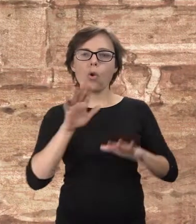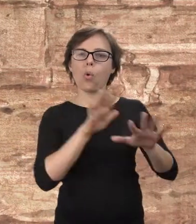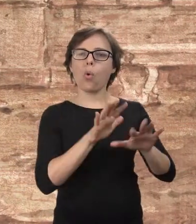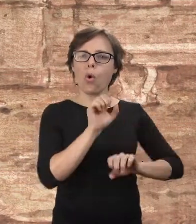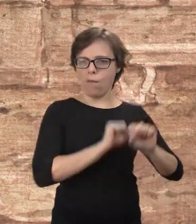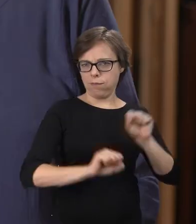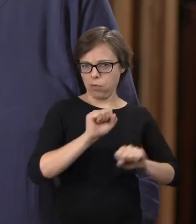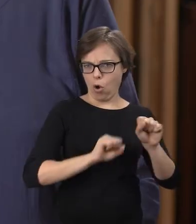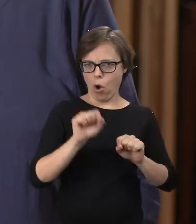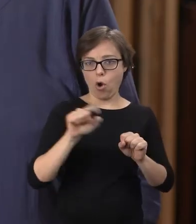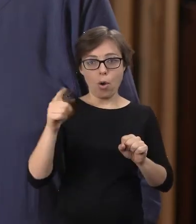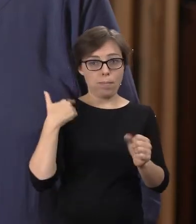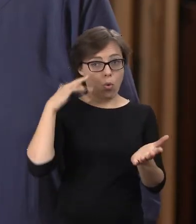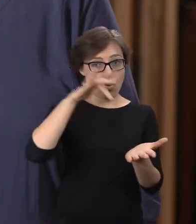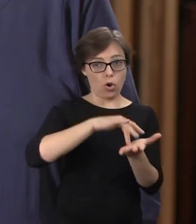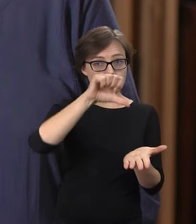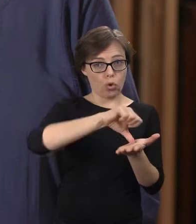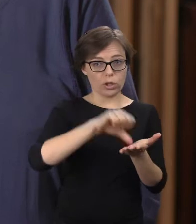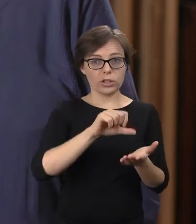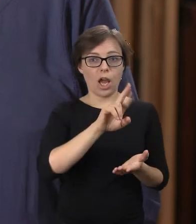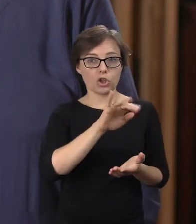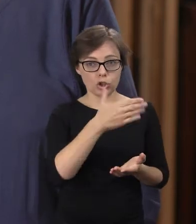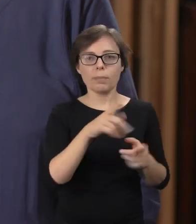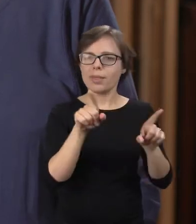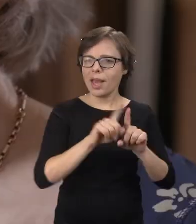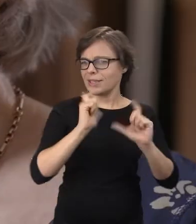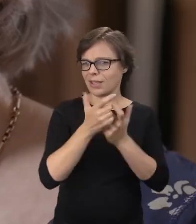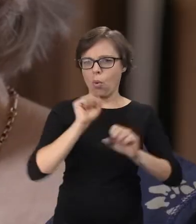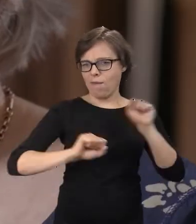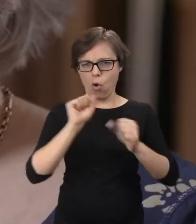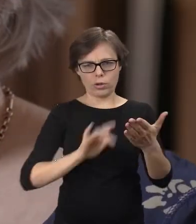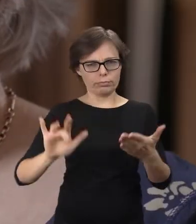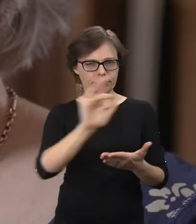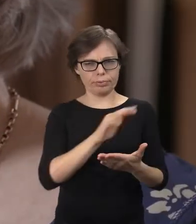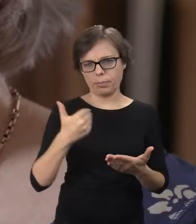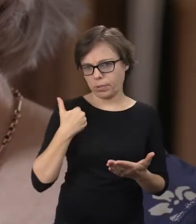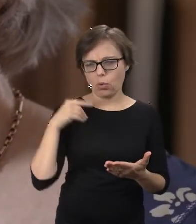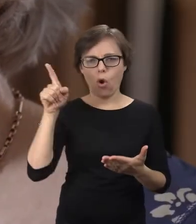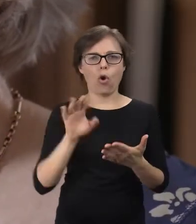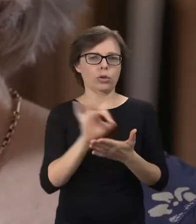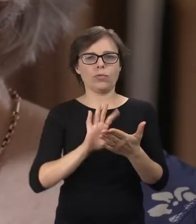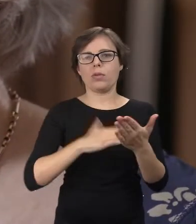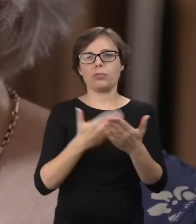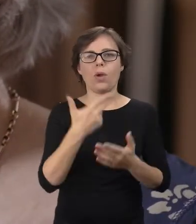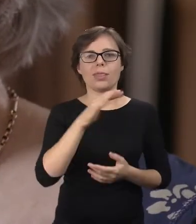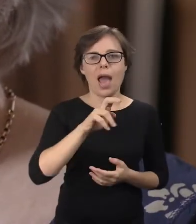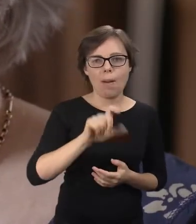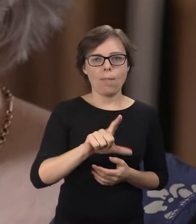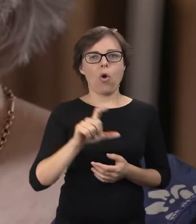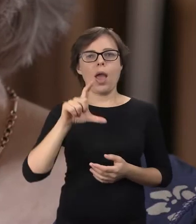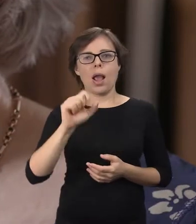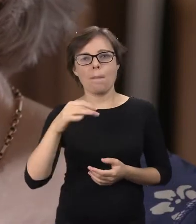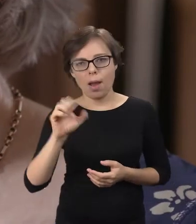Podczas pobytu we Włoszech, bo był nie tylko w Rzymie, ale jeździł po całych Włoszech, robił rysunki z Neapolu,